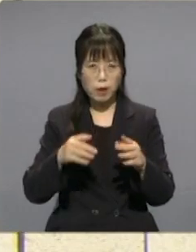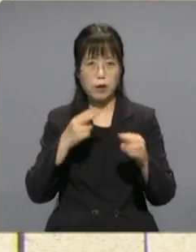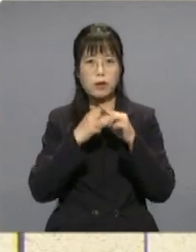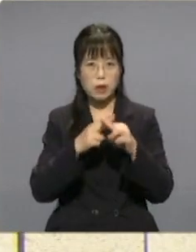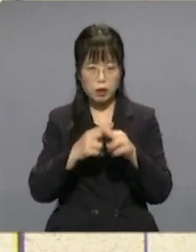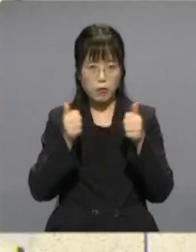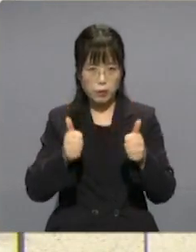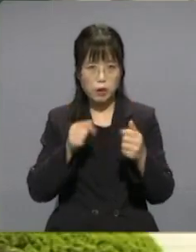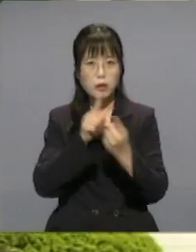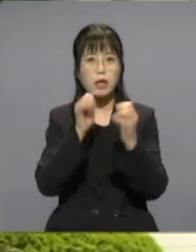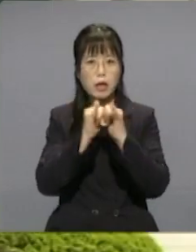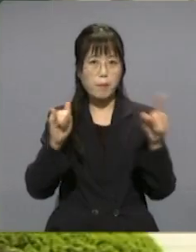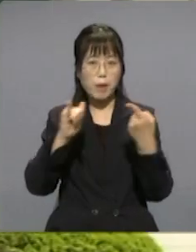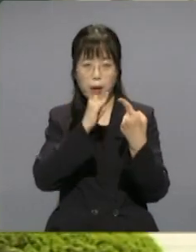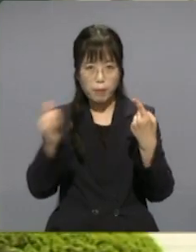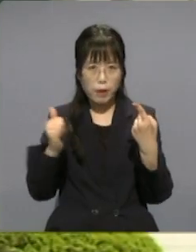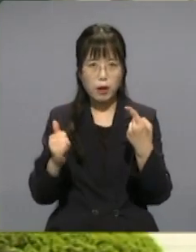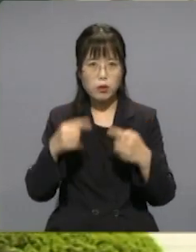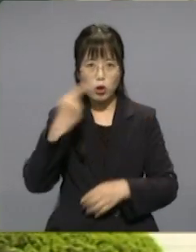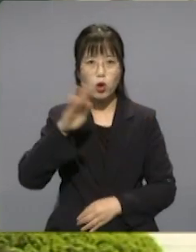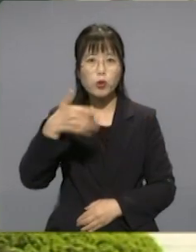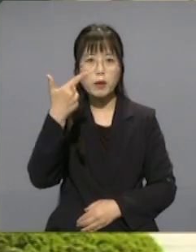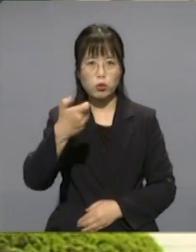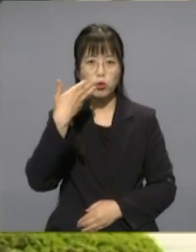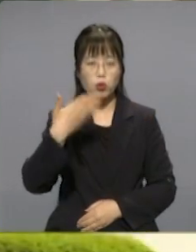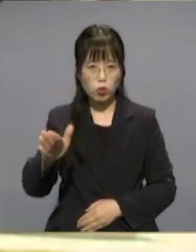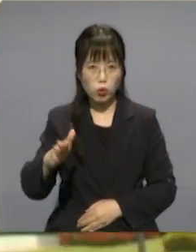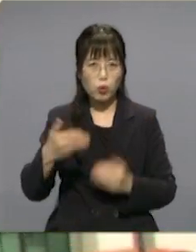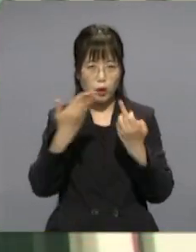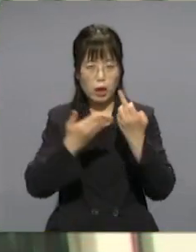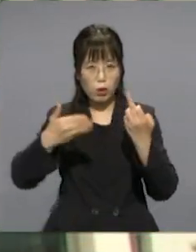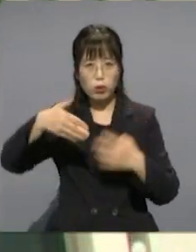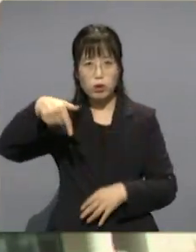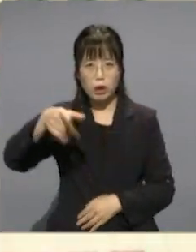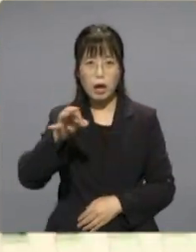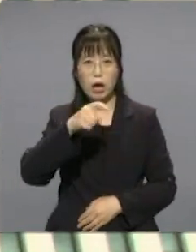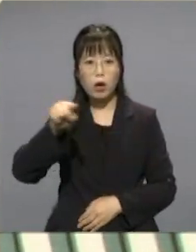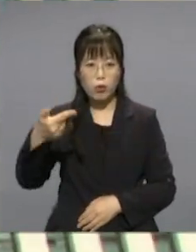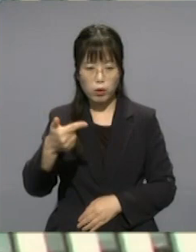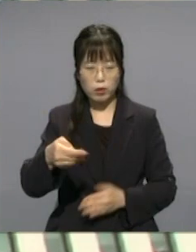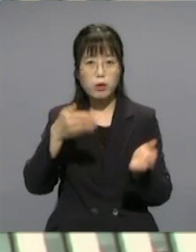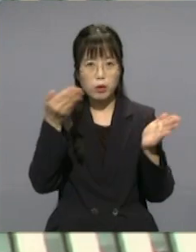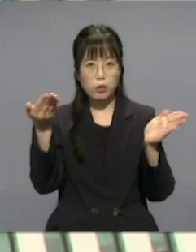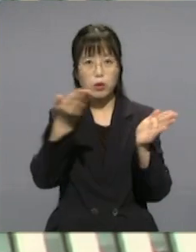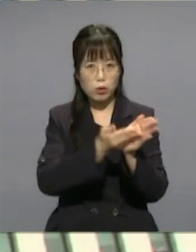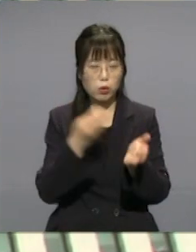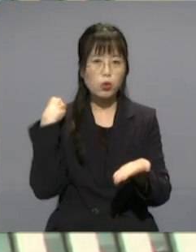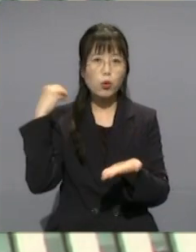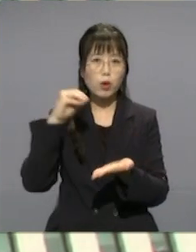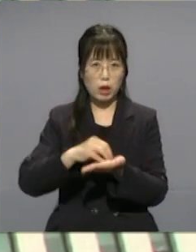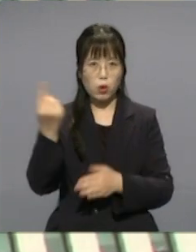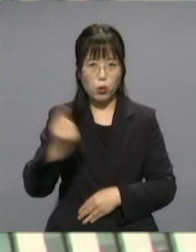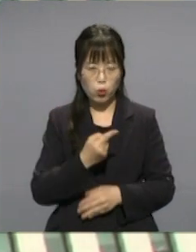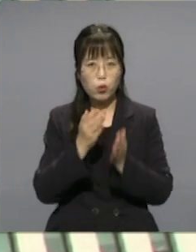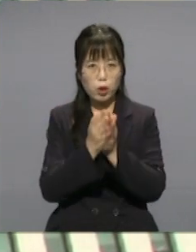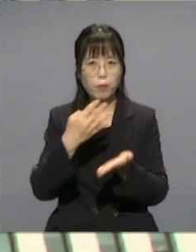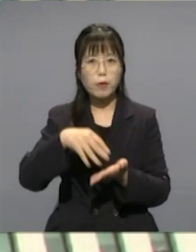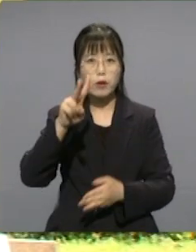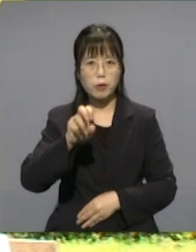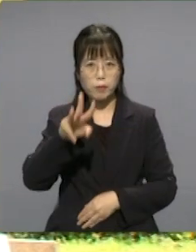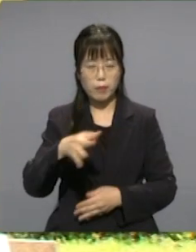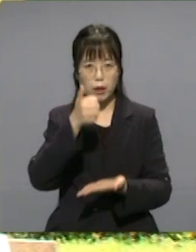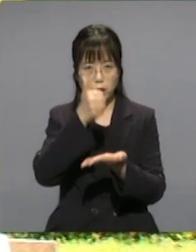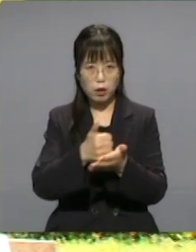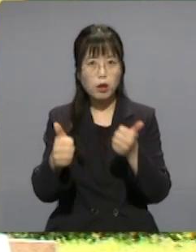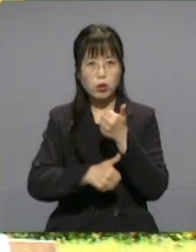재심 청구 대상자 100명은 1969년 강원도 고성군 거진항으로 귀환한 선박 23척의 선장